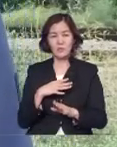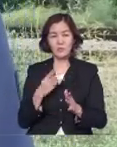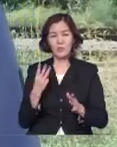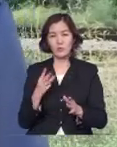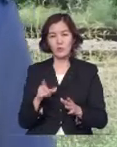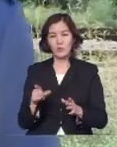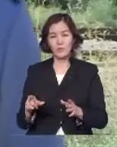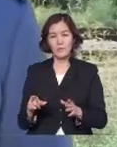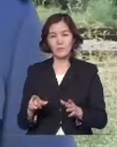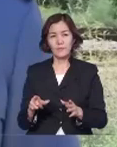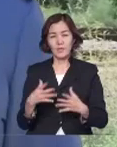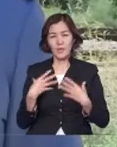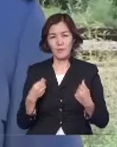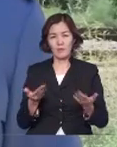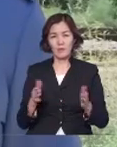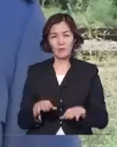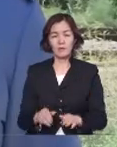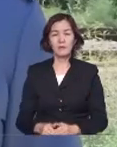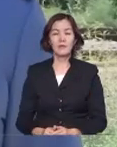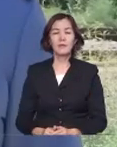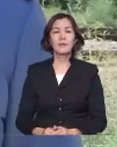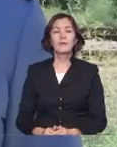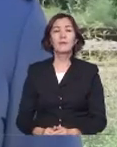үшеуі әйтеуір аман қалды.